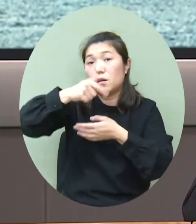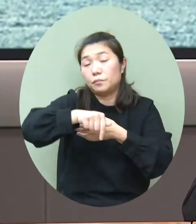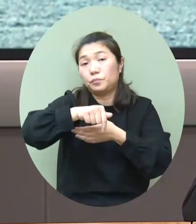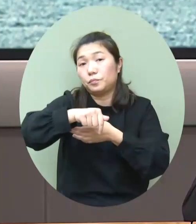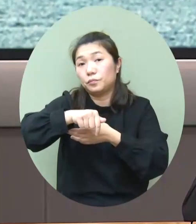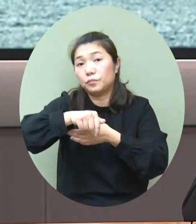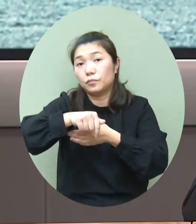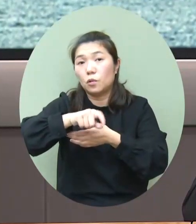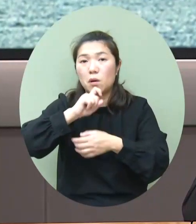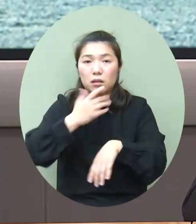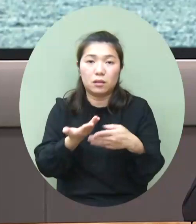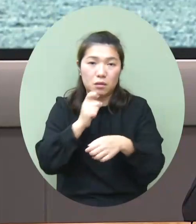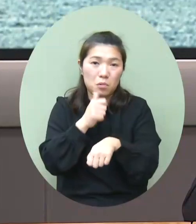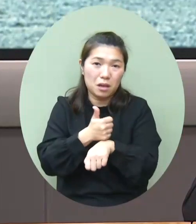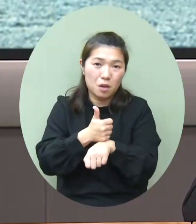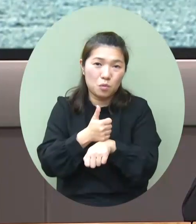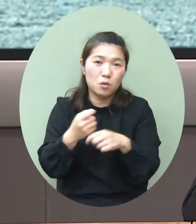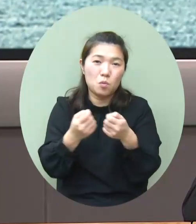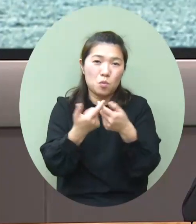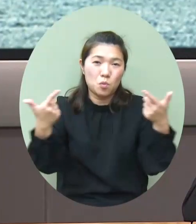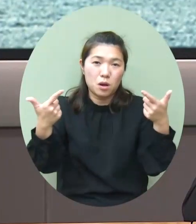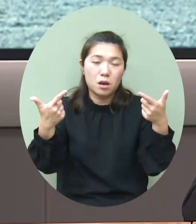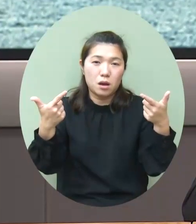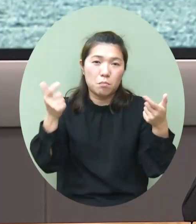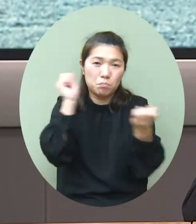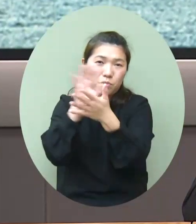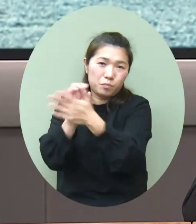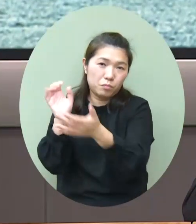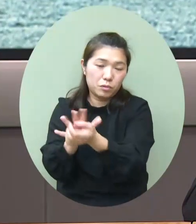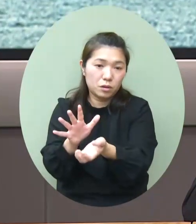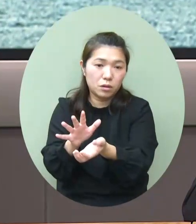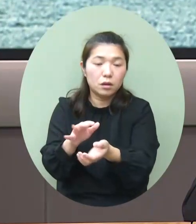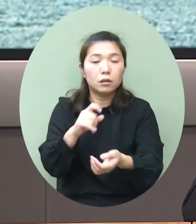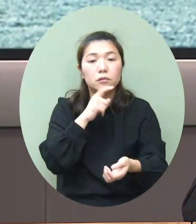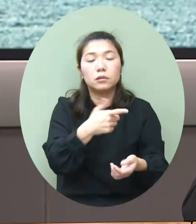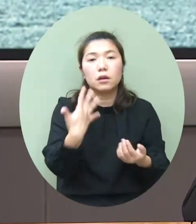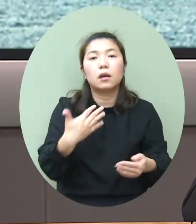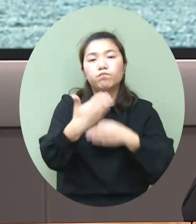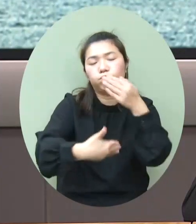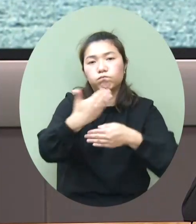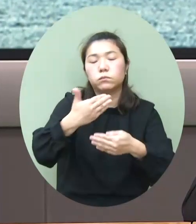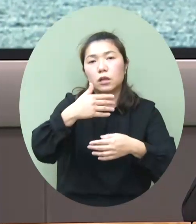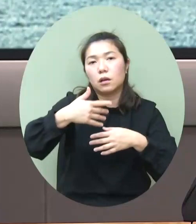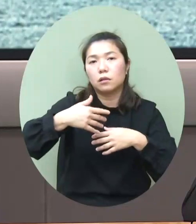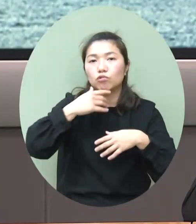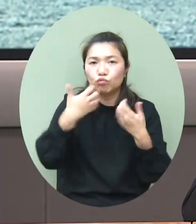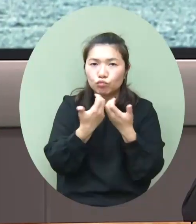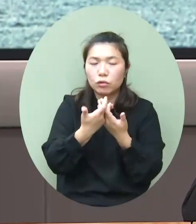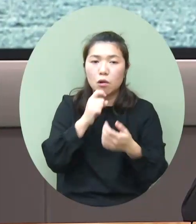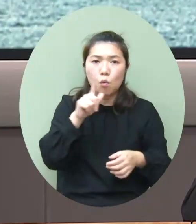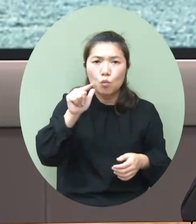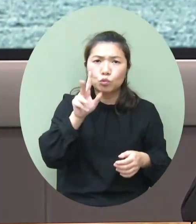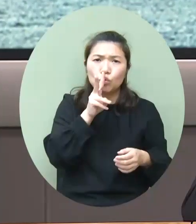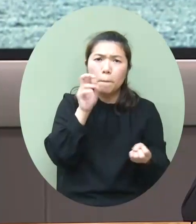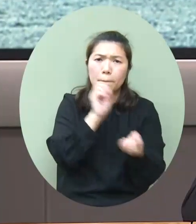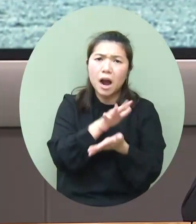哪些地方、哪些大厦有机会出现大量的病例。过去这些日子，我